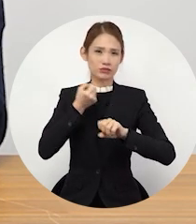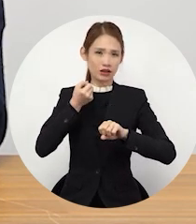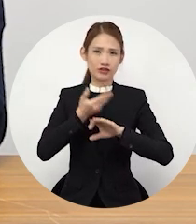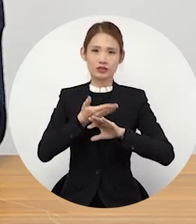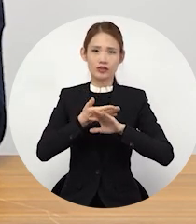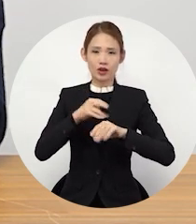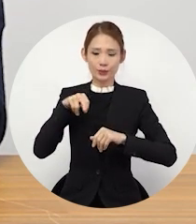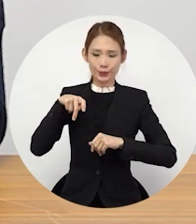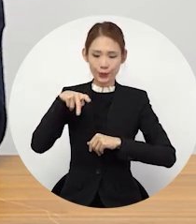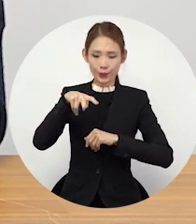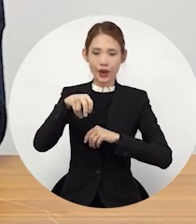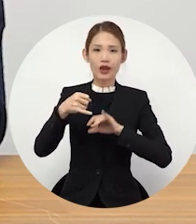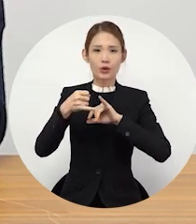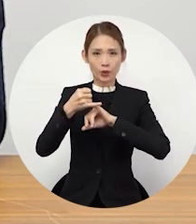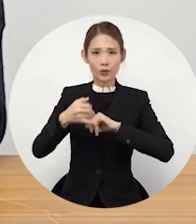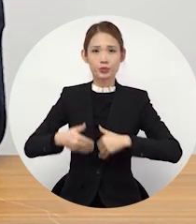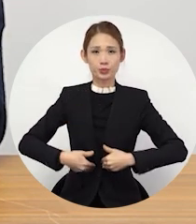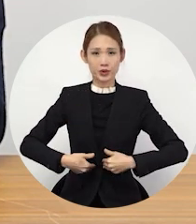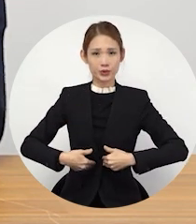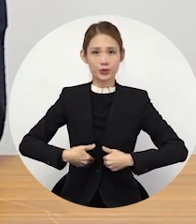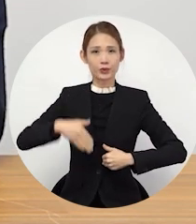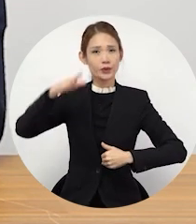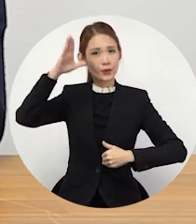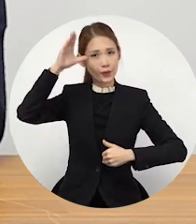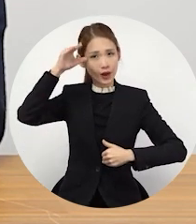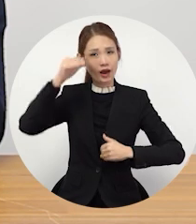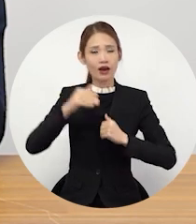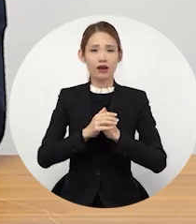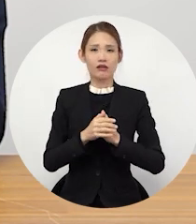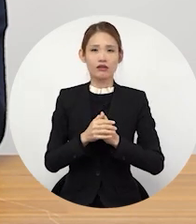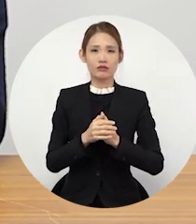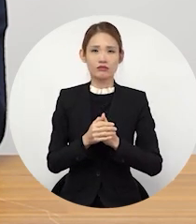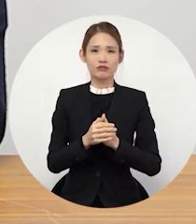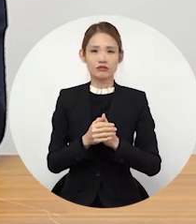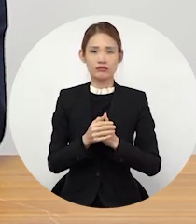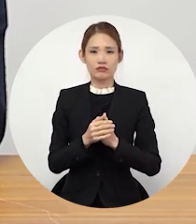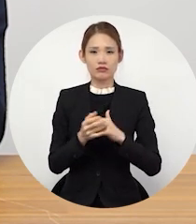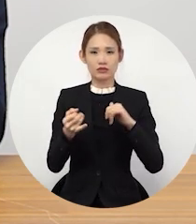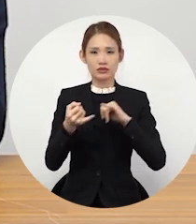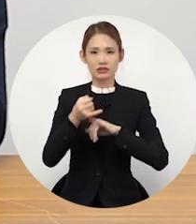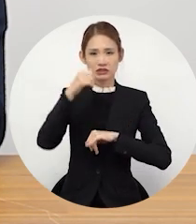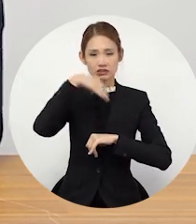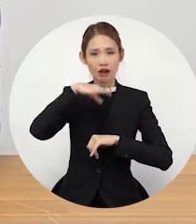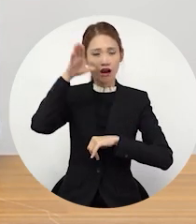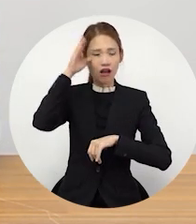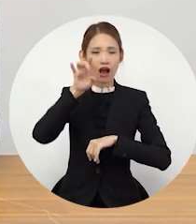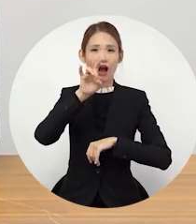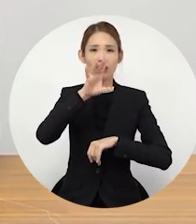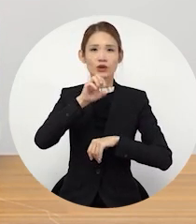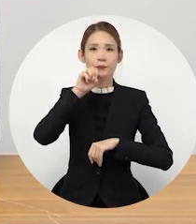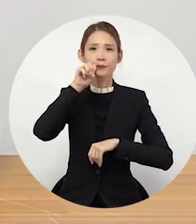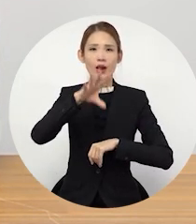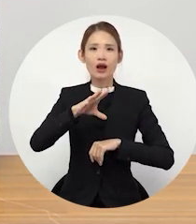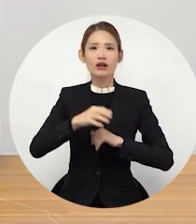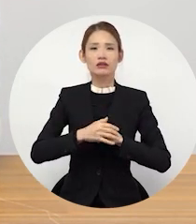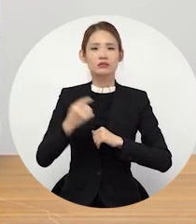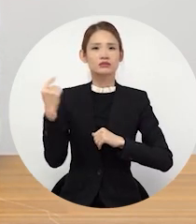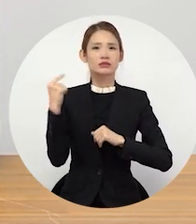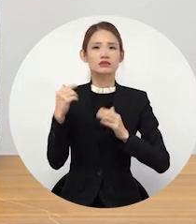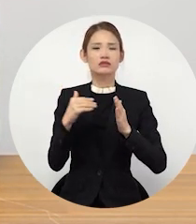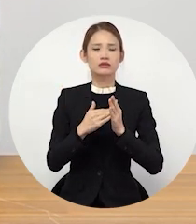시각장애인에게 있어서는 보행에 절대적으로 필요한 존재이기 때문에 그냥 개는 안 돼요라고 이렇게